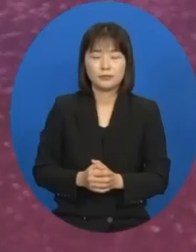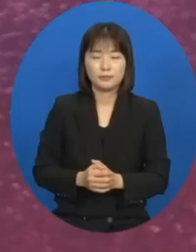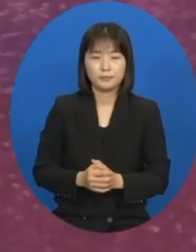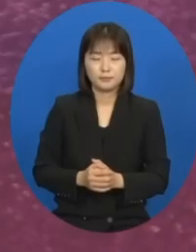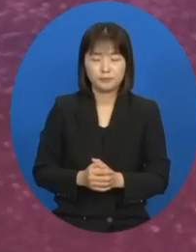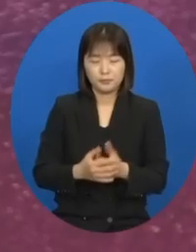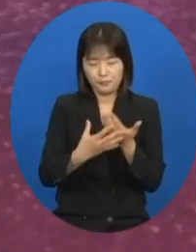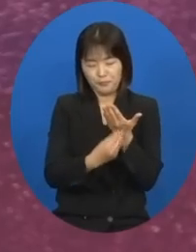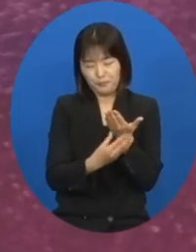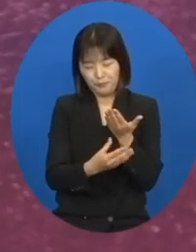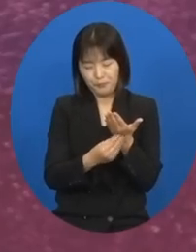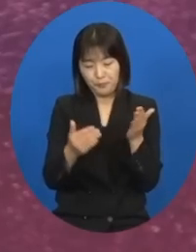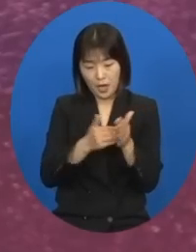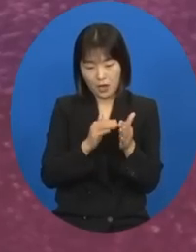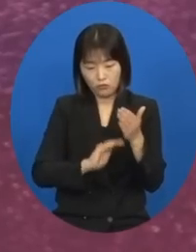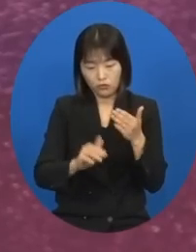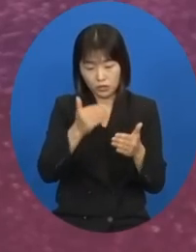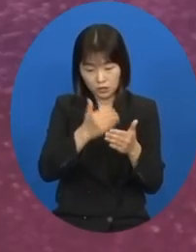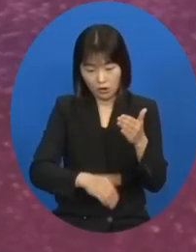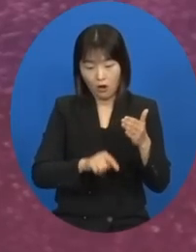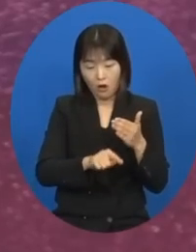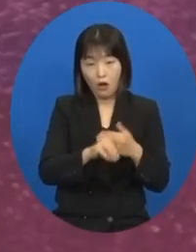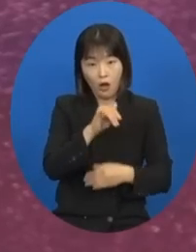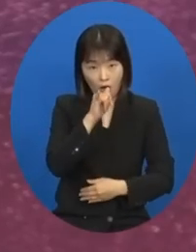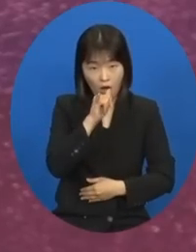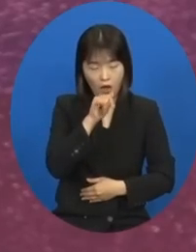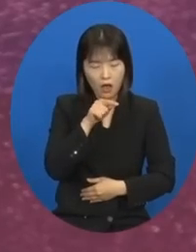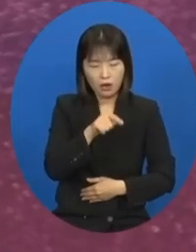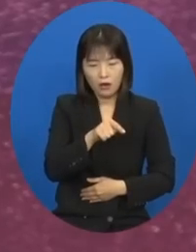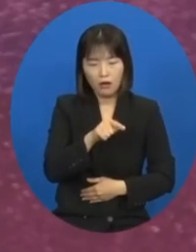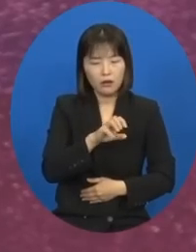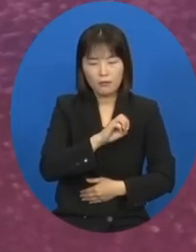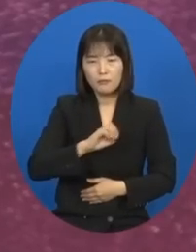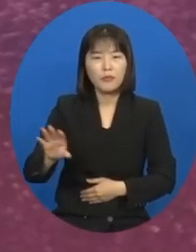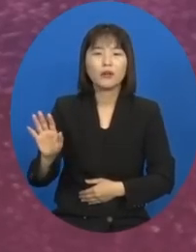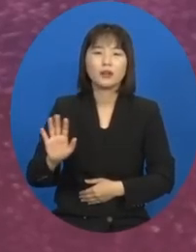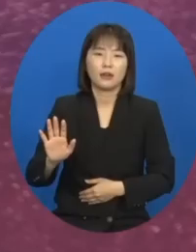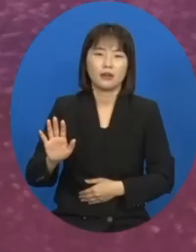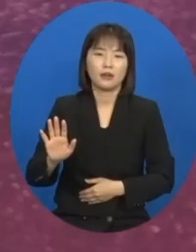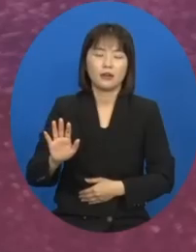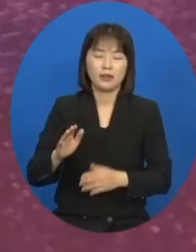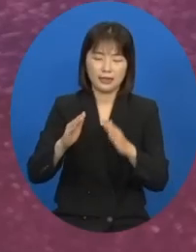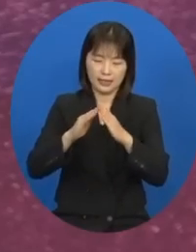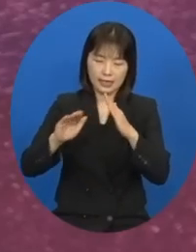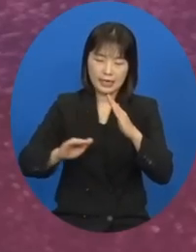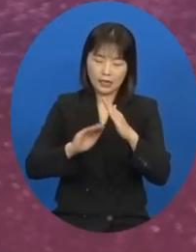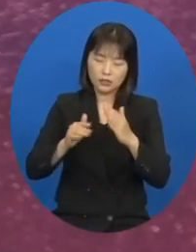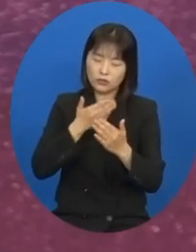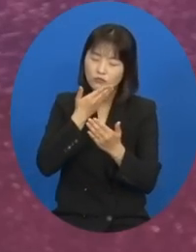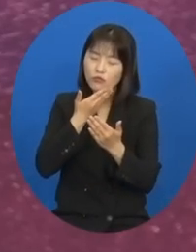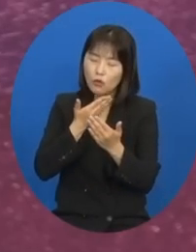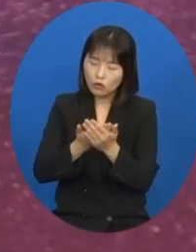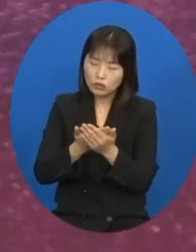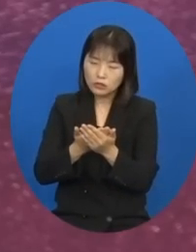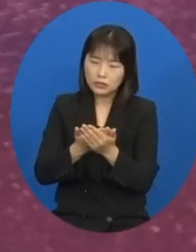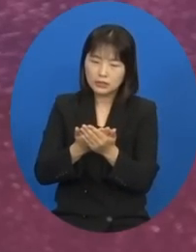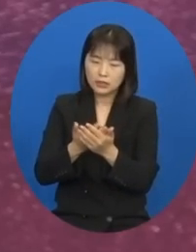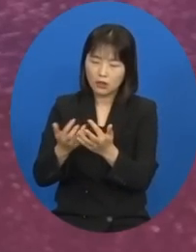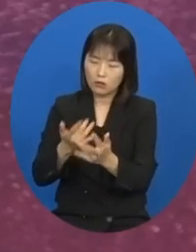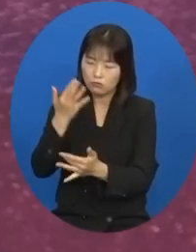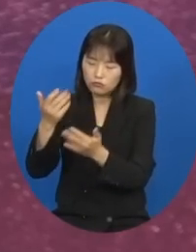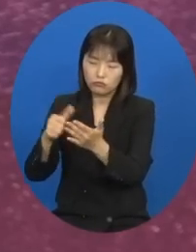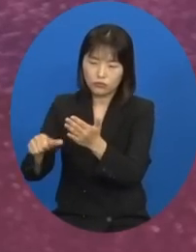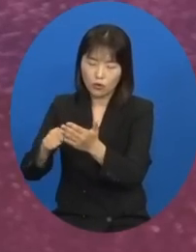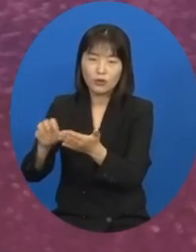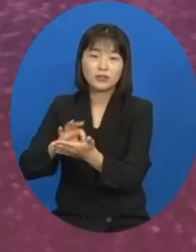찌꺼기 밖에 남지 않잖아요 그럼 그 찌꺼기 남은 것도 버리지 않고 가정에서 소중한 땔감으로 사용했다고 합니다